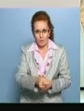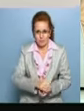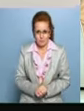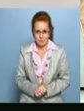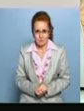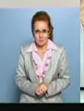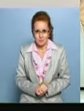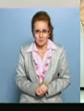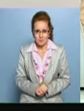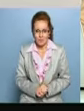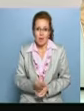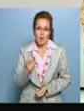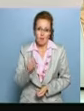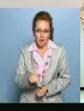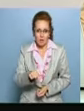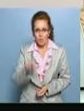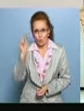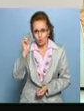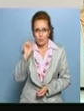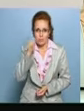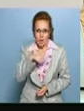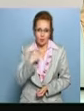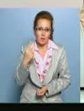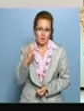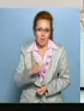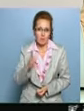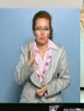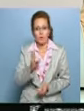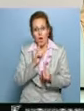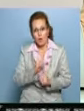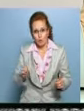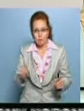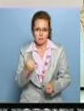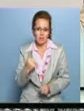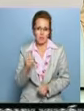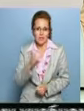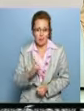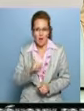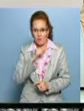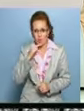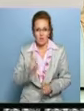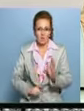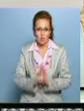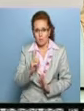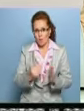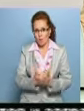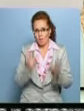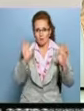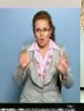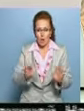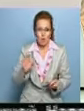кинологи в этом учебном году 1 сентября будет особым с 1 сентября в России вступил в силу новый закон об